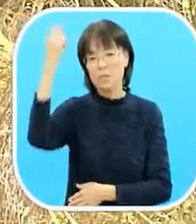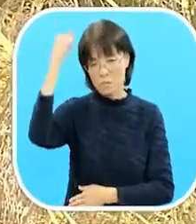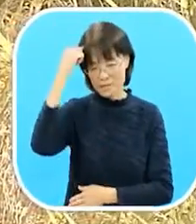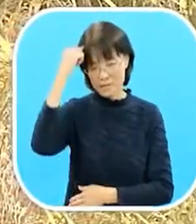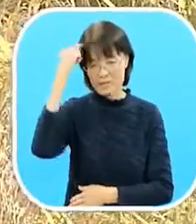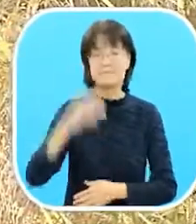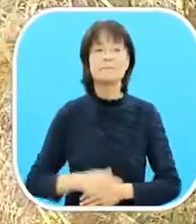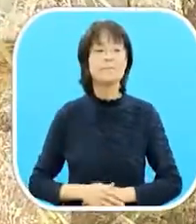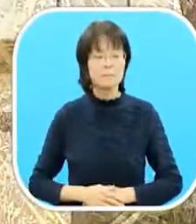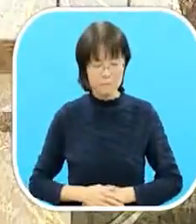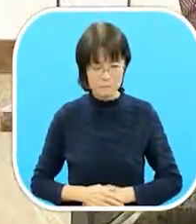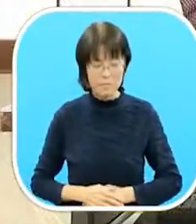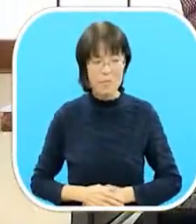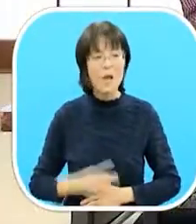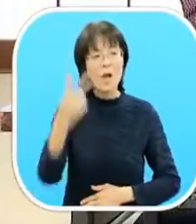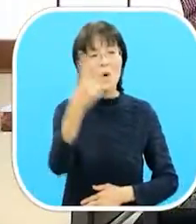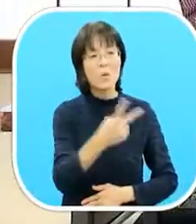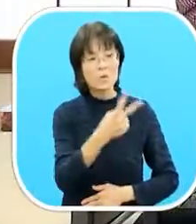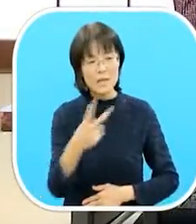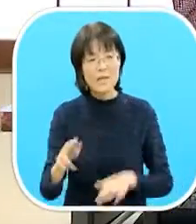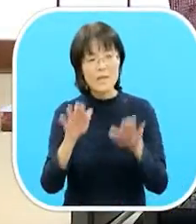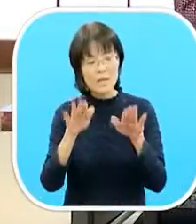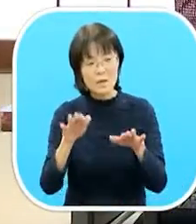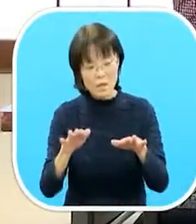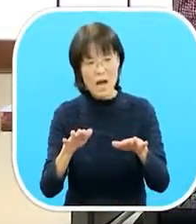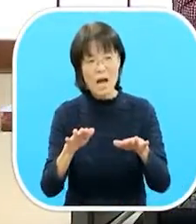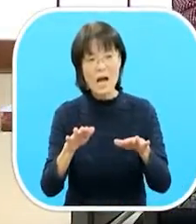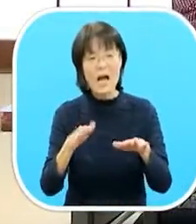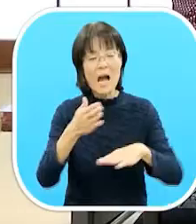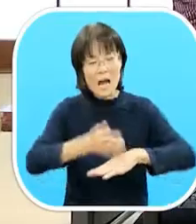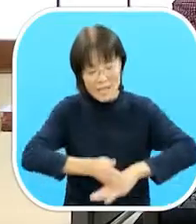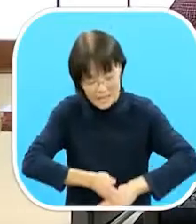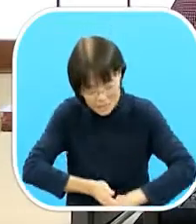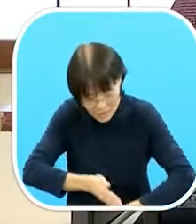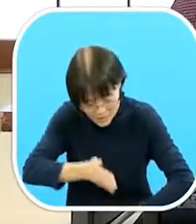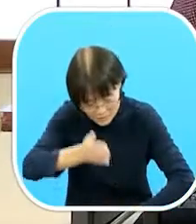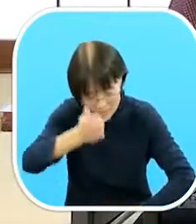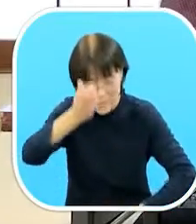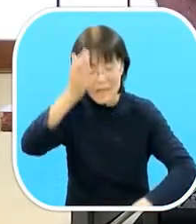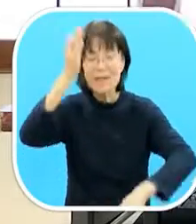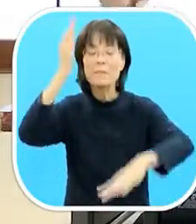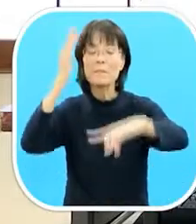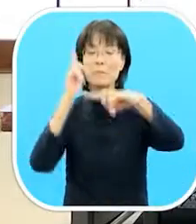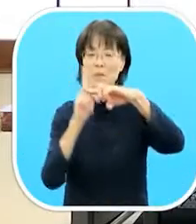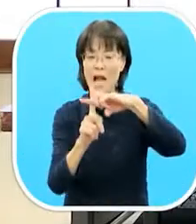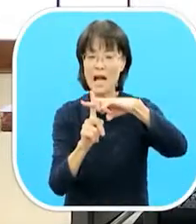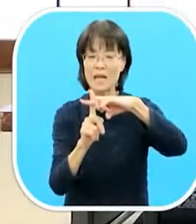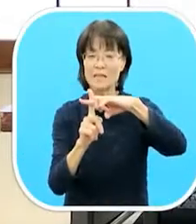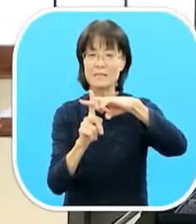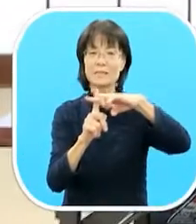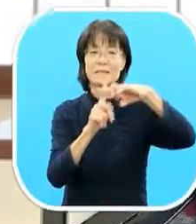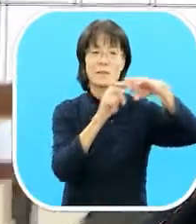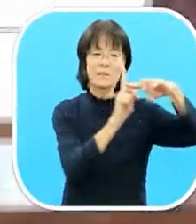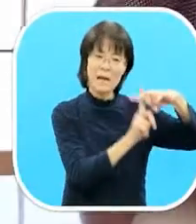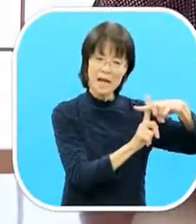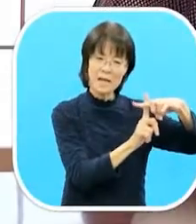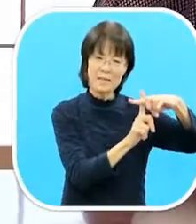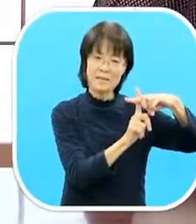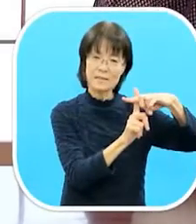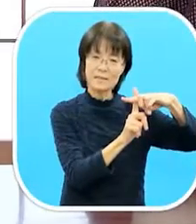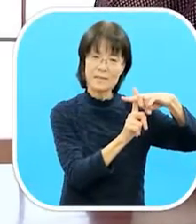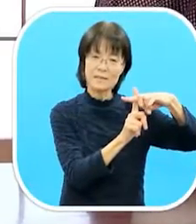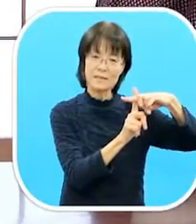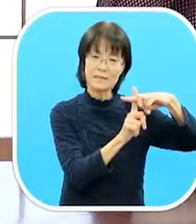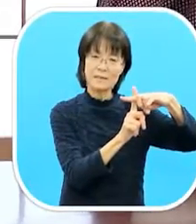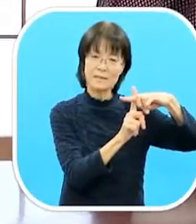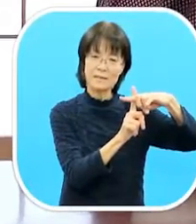思います。 大西さん、新田さん、今日はどうもありがとうございます。プラス プラ